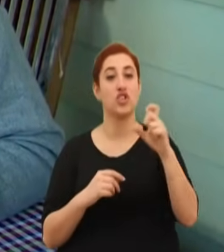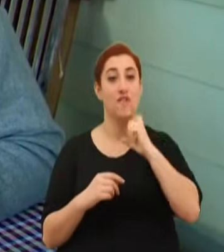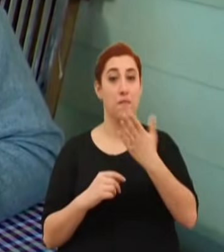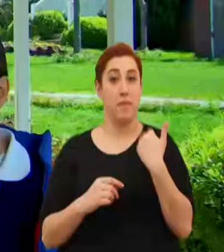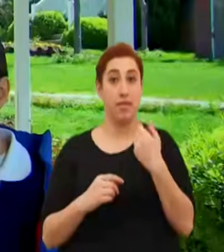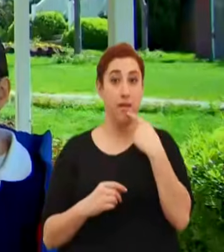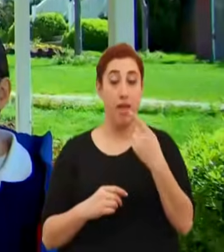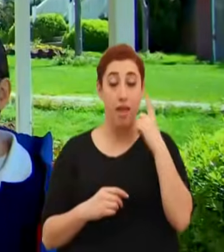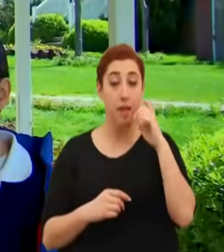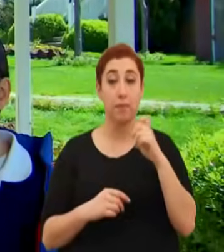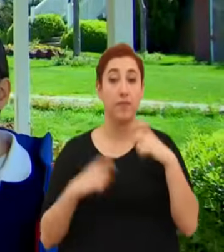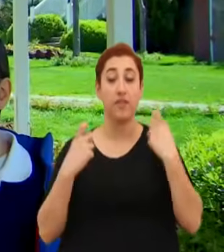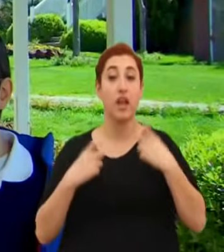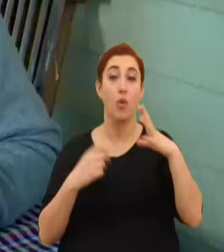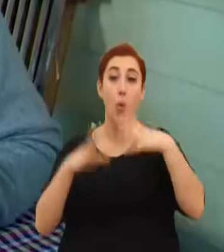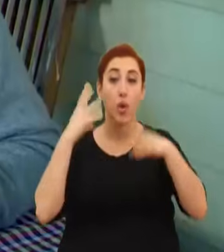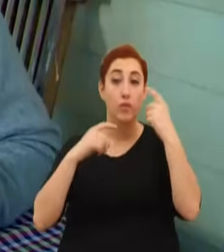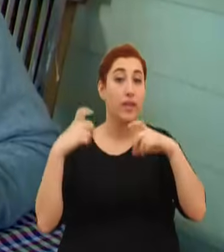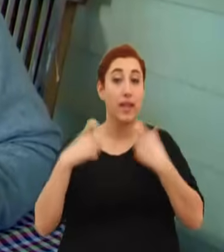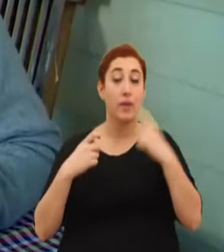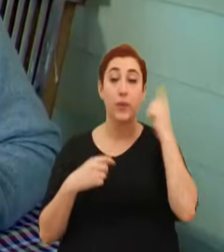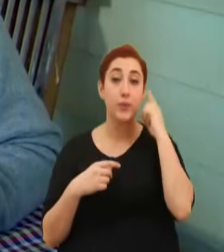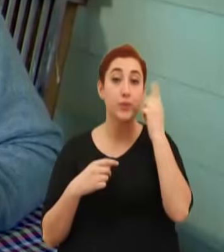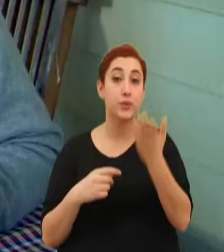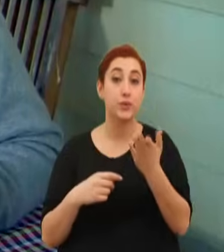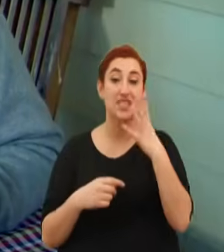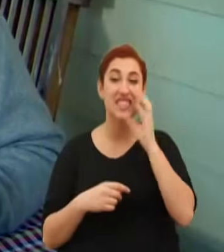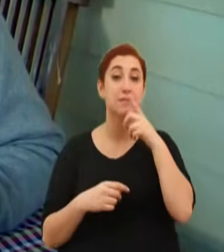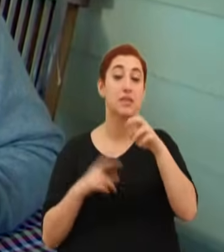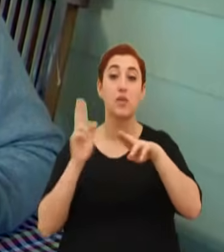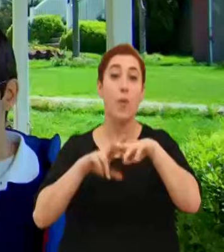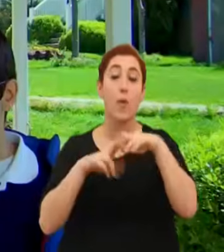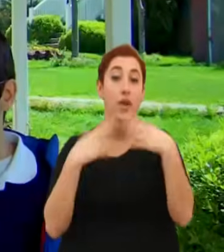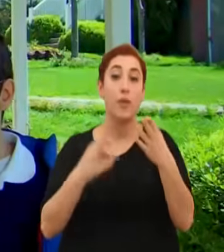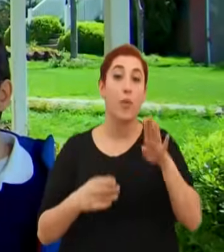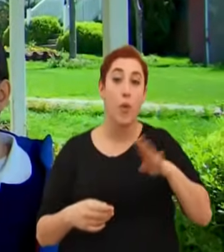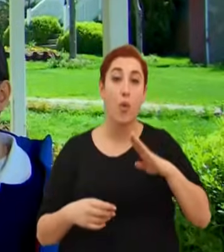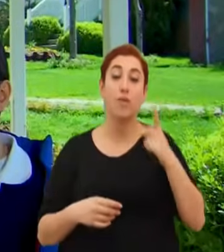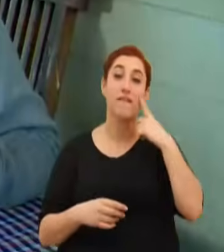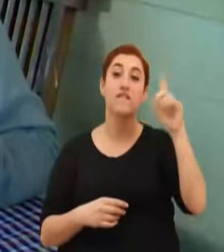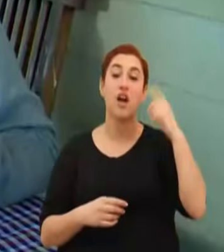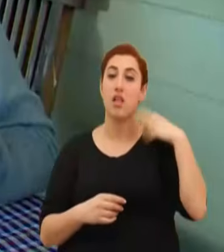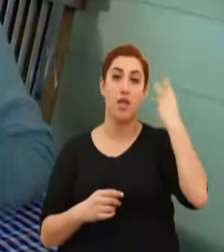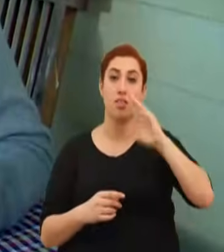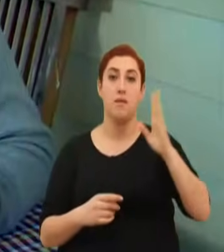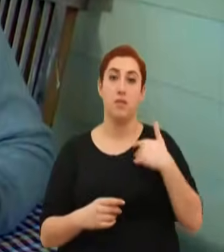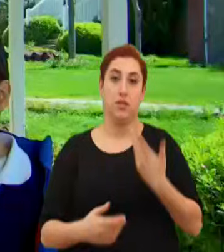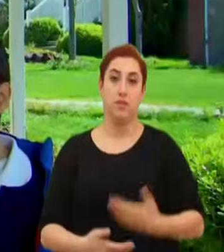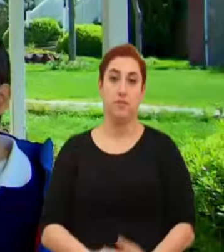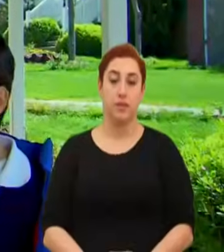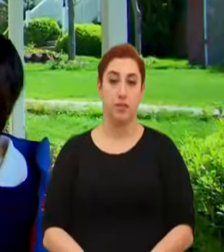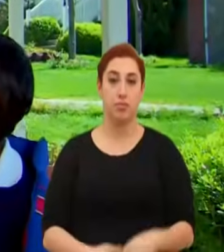karşılık bekler mi? Nereden öğreniyorsun bunları? Nereden duyuyorsun? Kim sana model oluyor oğlum? Vallahi anlamış değilim